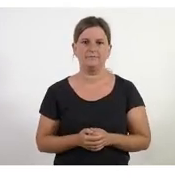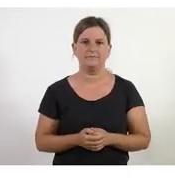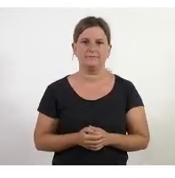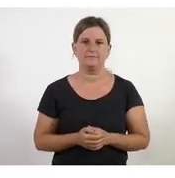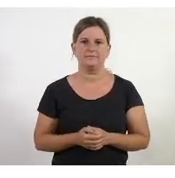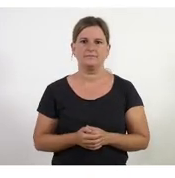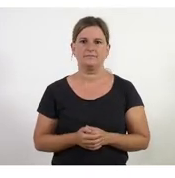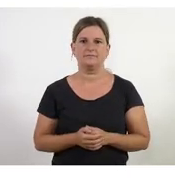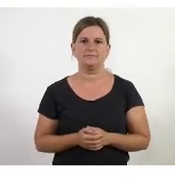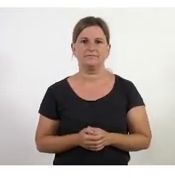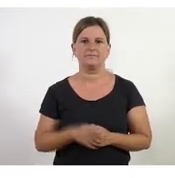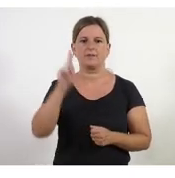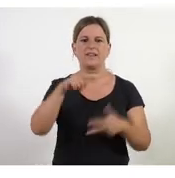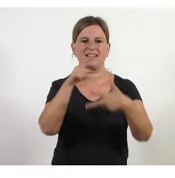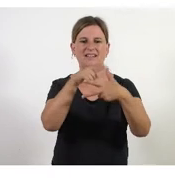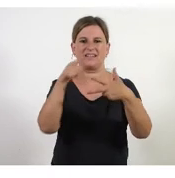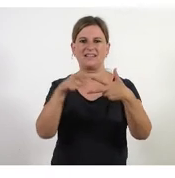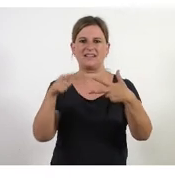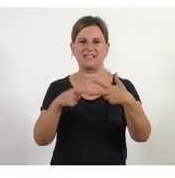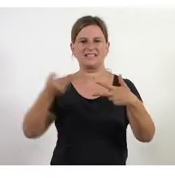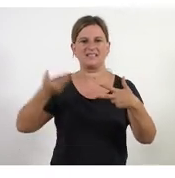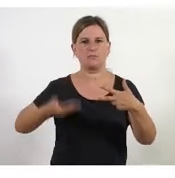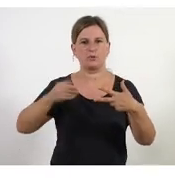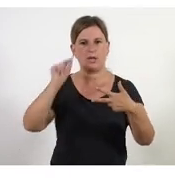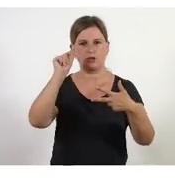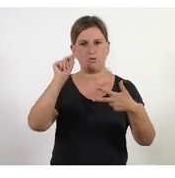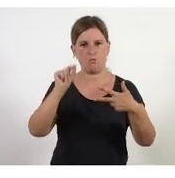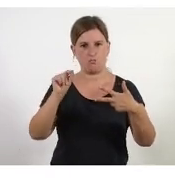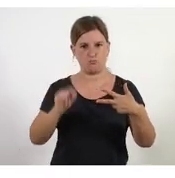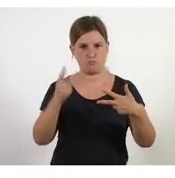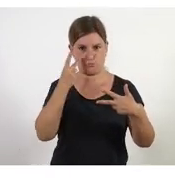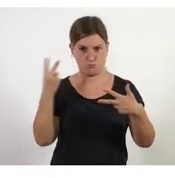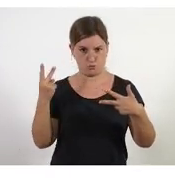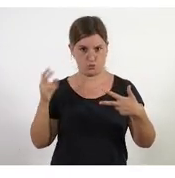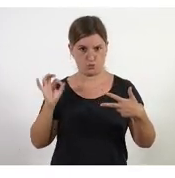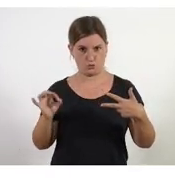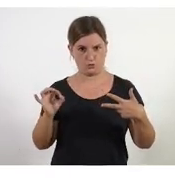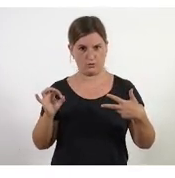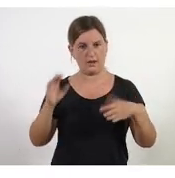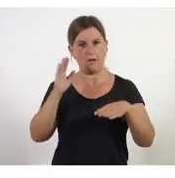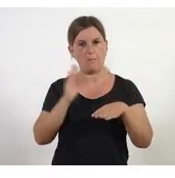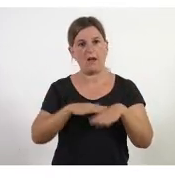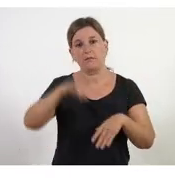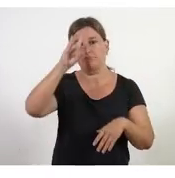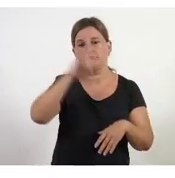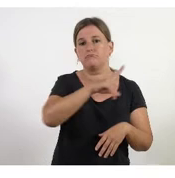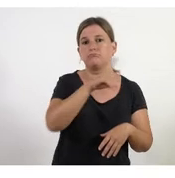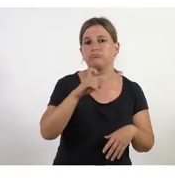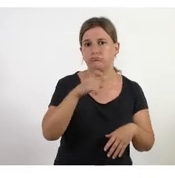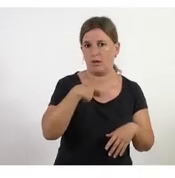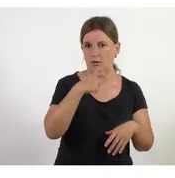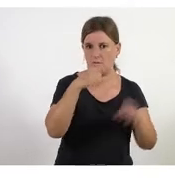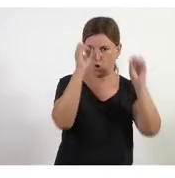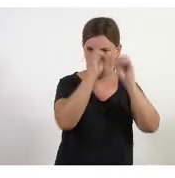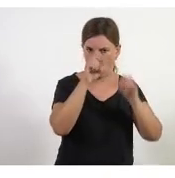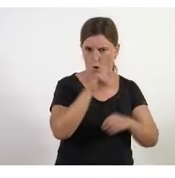I destacar tres punts que ens hauríem de fer decantar per la solució de Google.